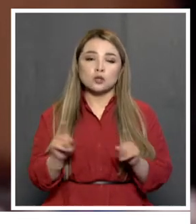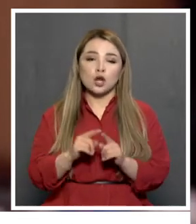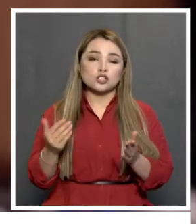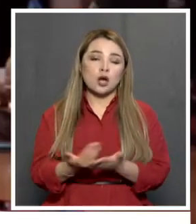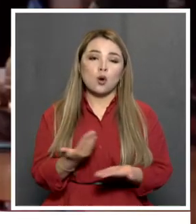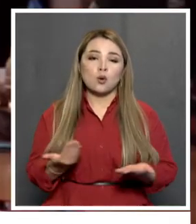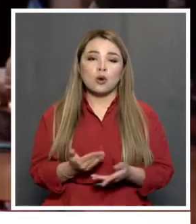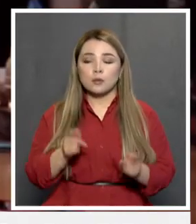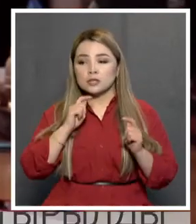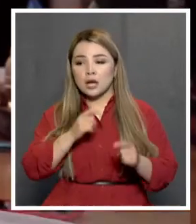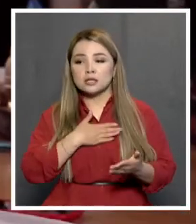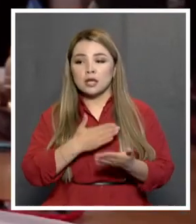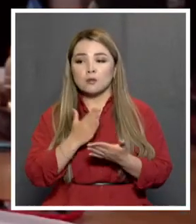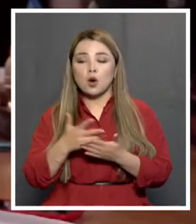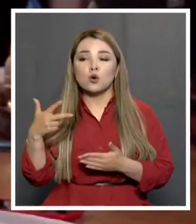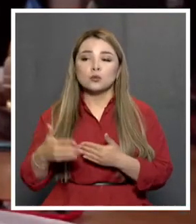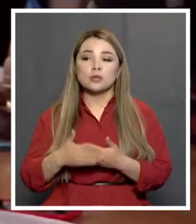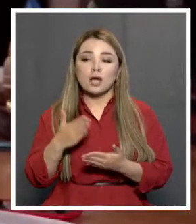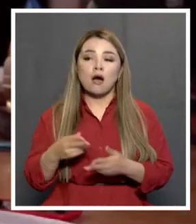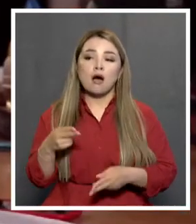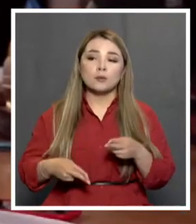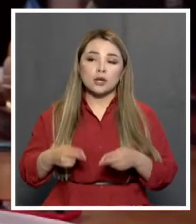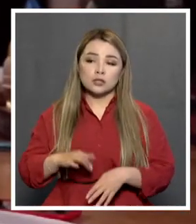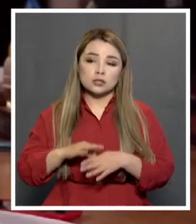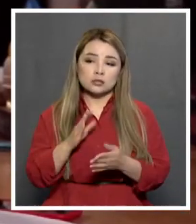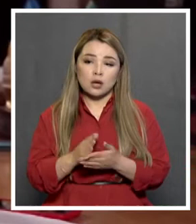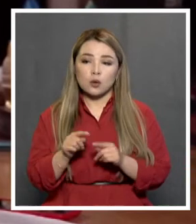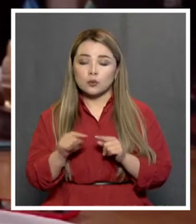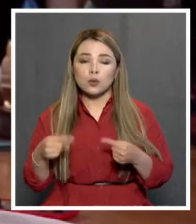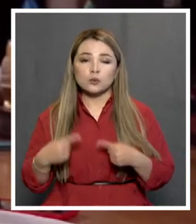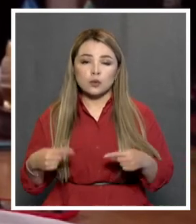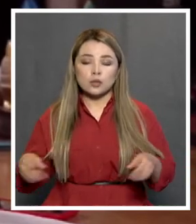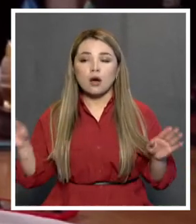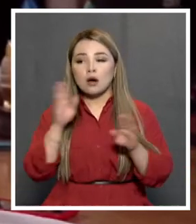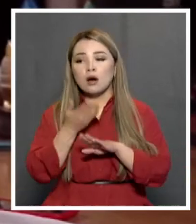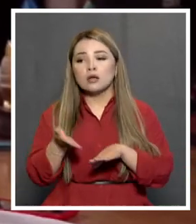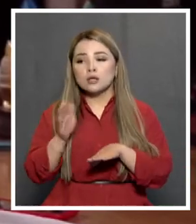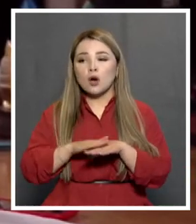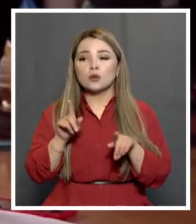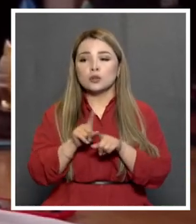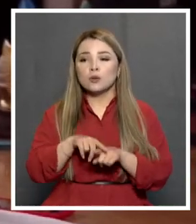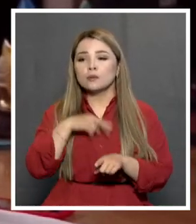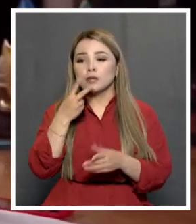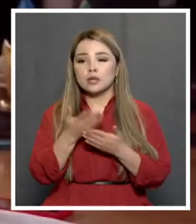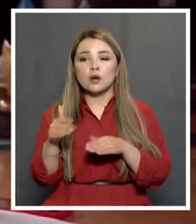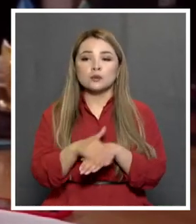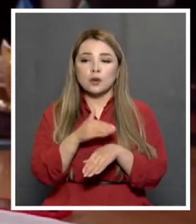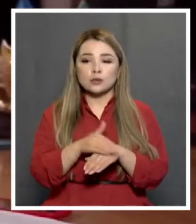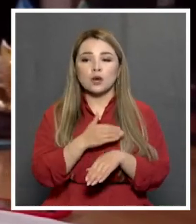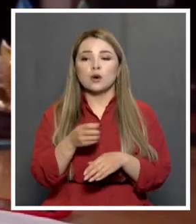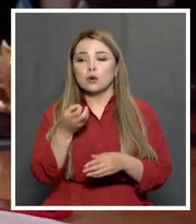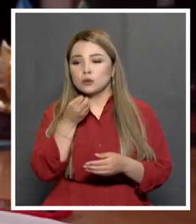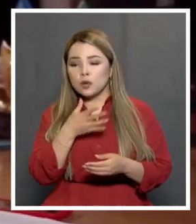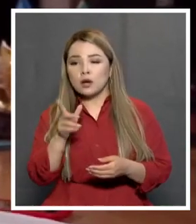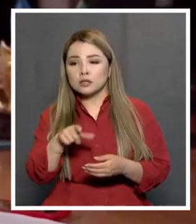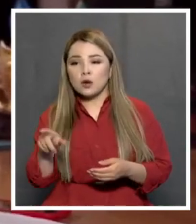сыйлауға атсалыстық. 3000-нан аса операция жасалды. Арамызда өзгенің ауыр тағдырына бейжай қарамайтын мейірімді, жомарт жандардың